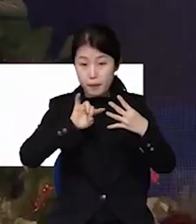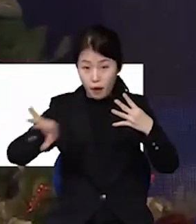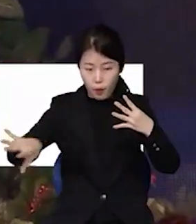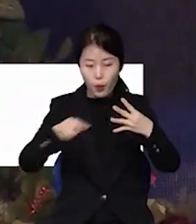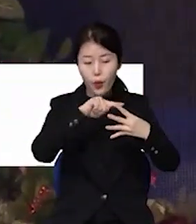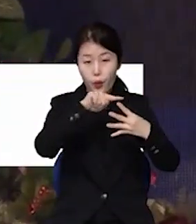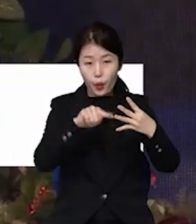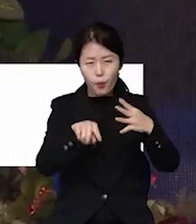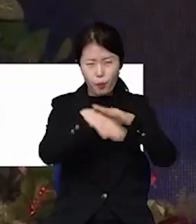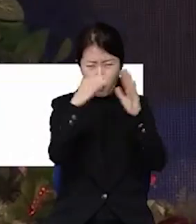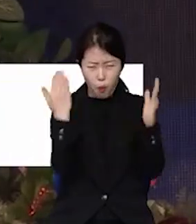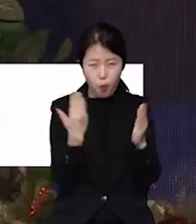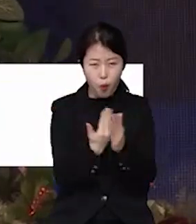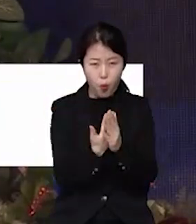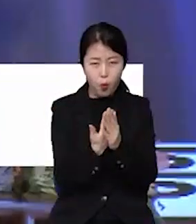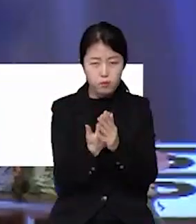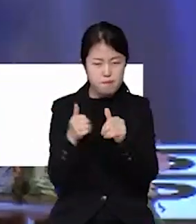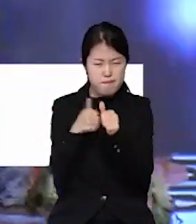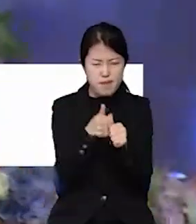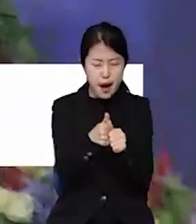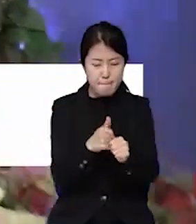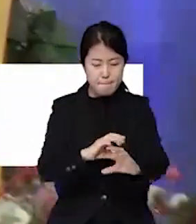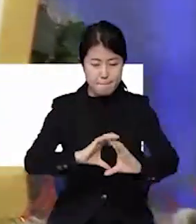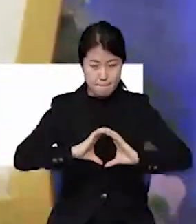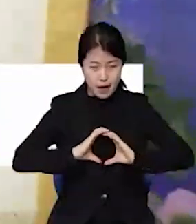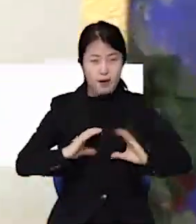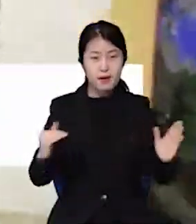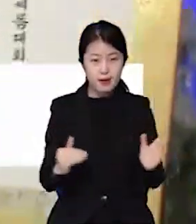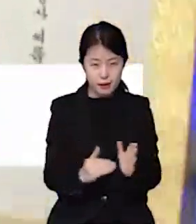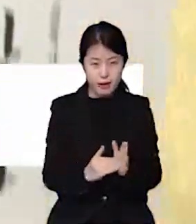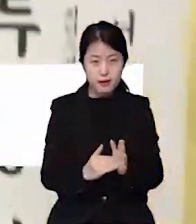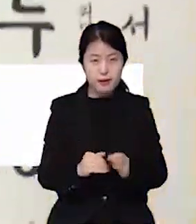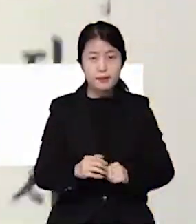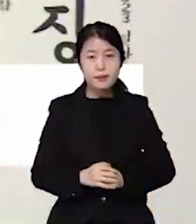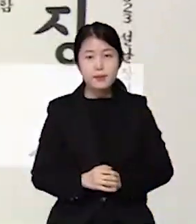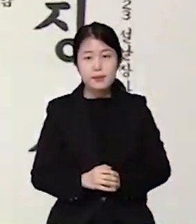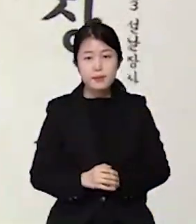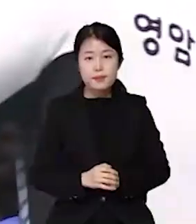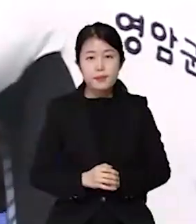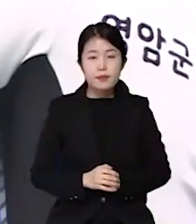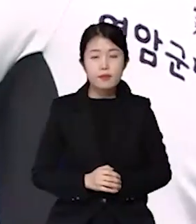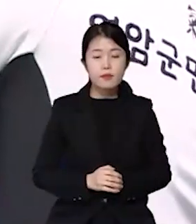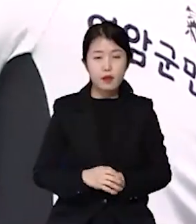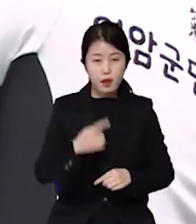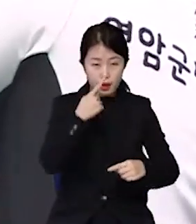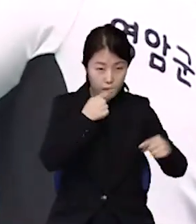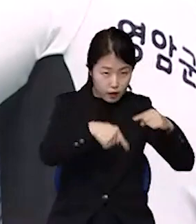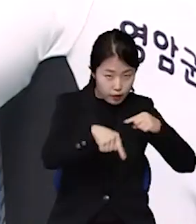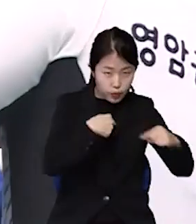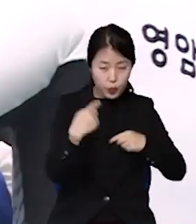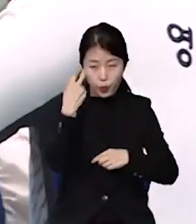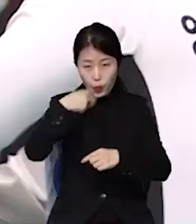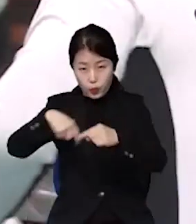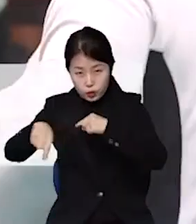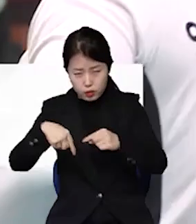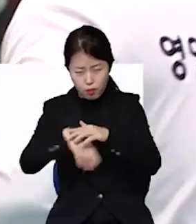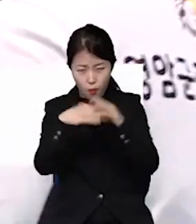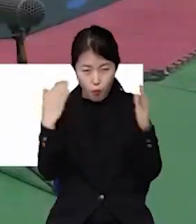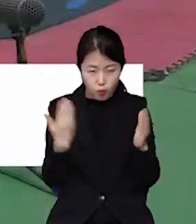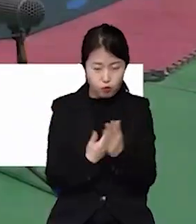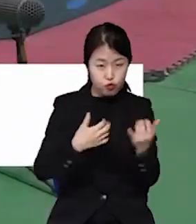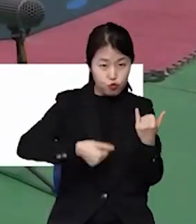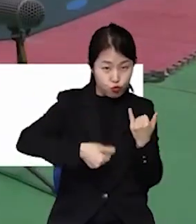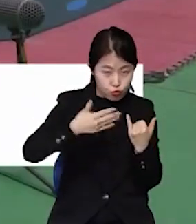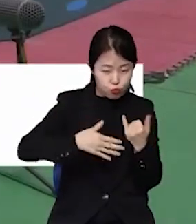한라, 백두장사를 모두 차지하며 최강 전력을 자랑했습니다. 감독과 코치 등은 각종 방송과